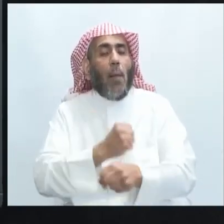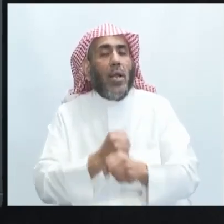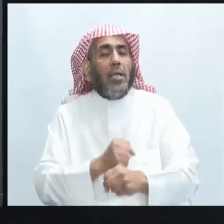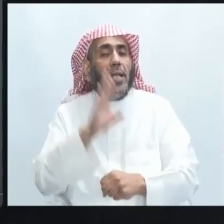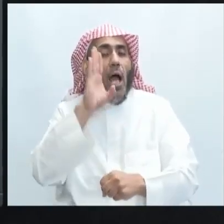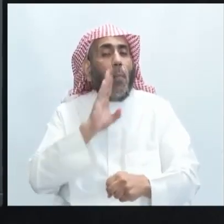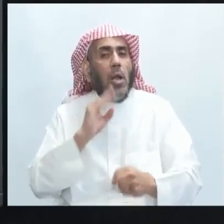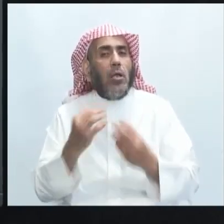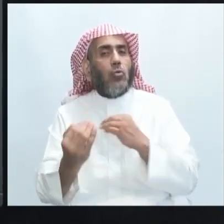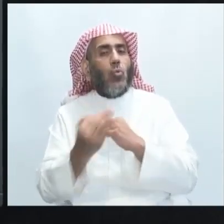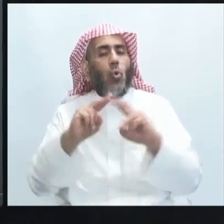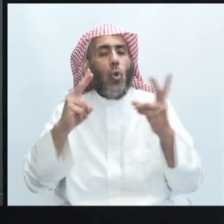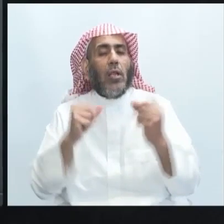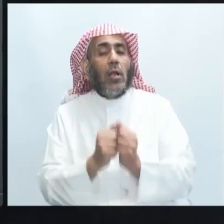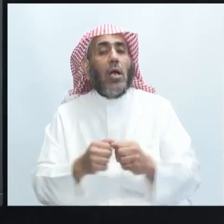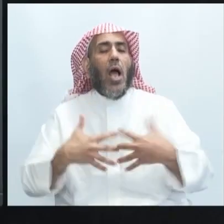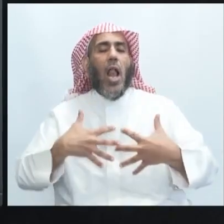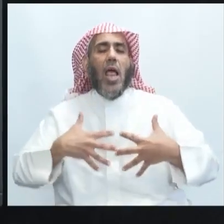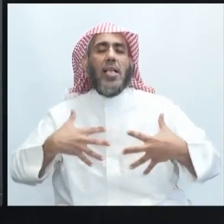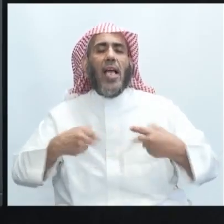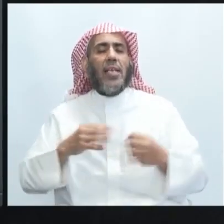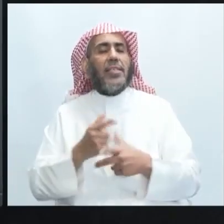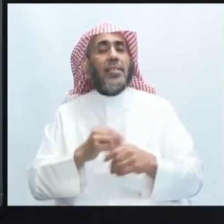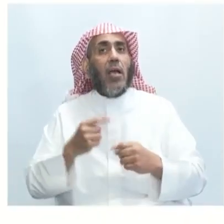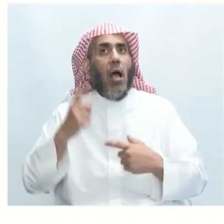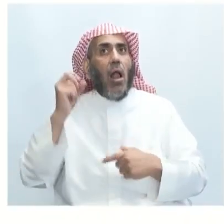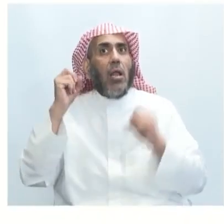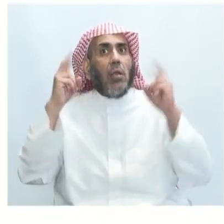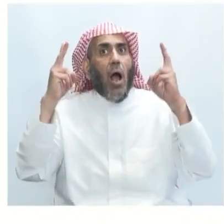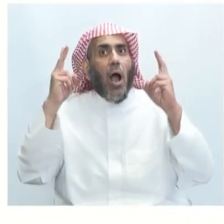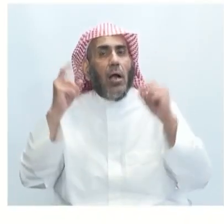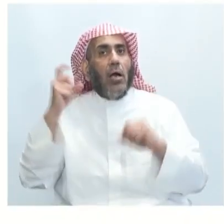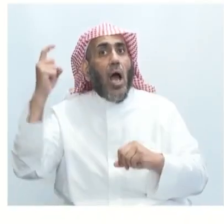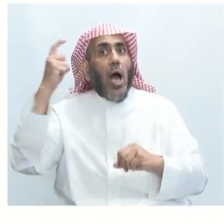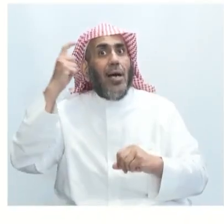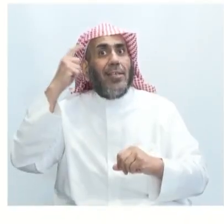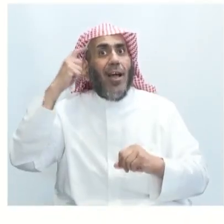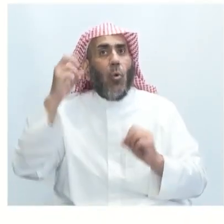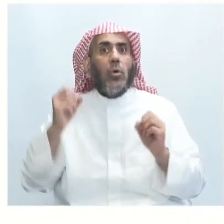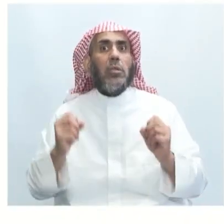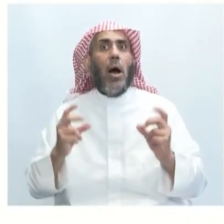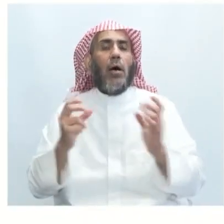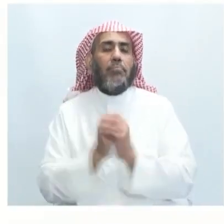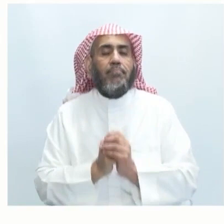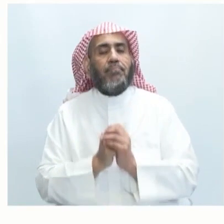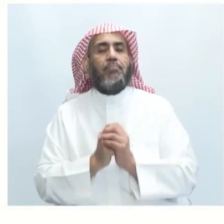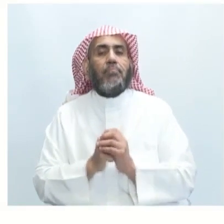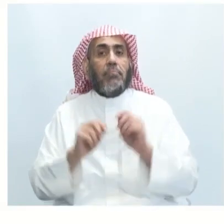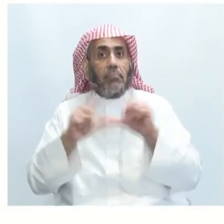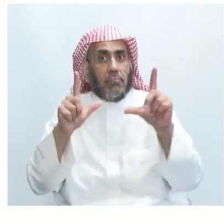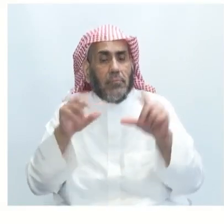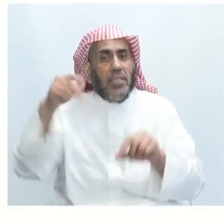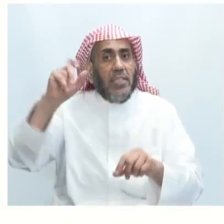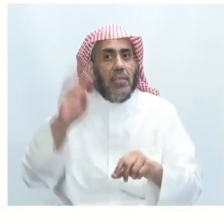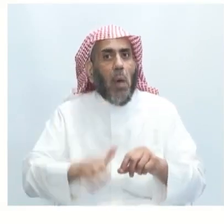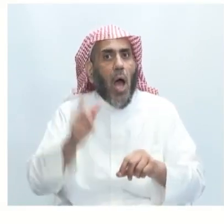تكتمل لدينا صوره التعلم الاحساس الادراك التذكر والانتباه